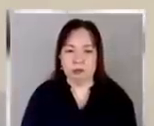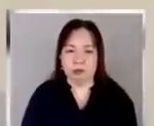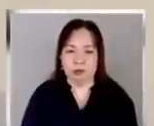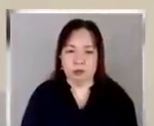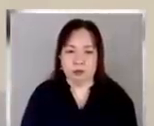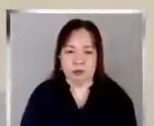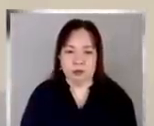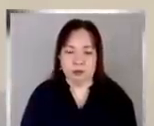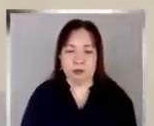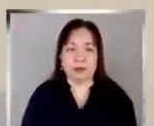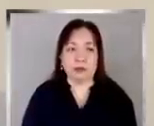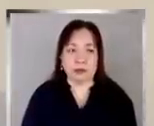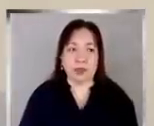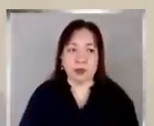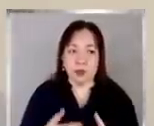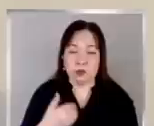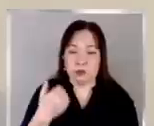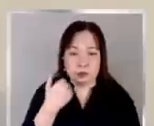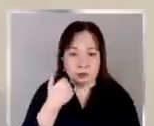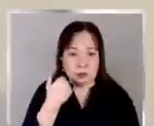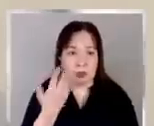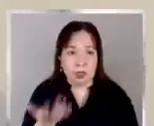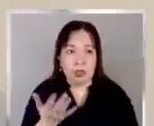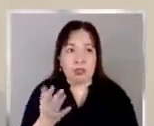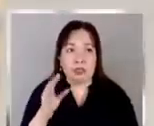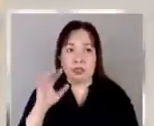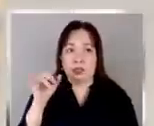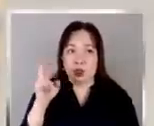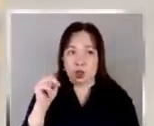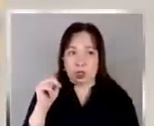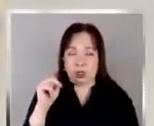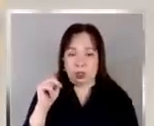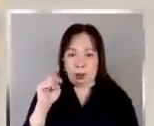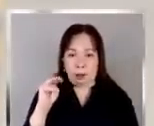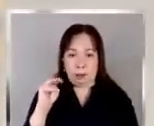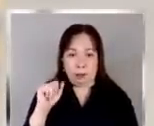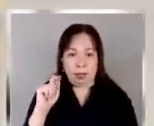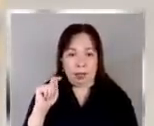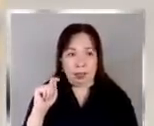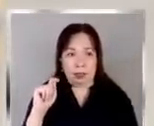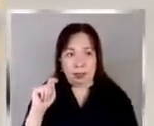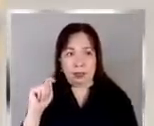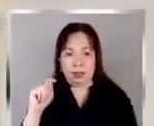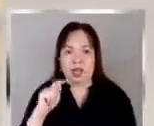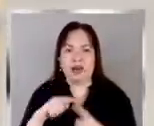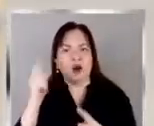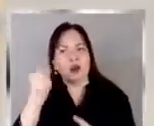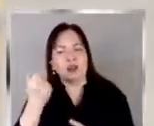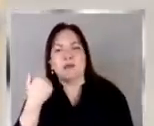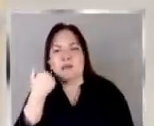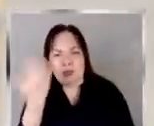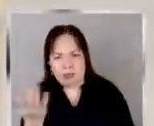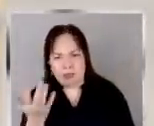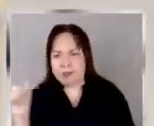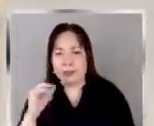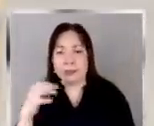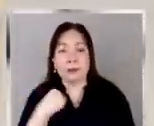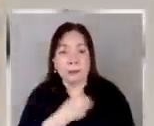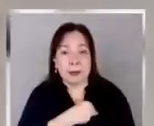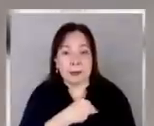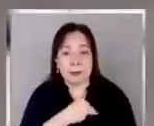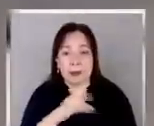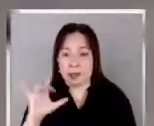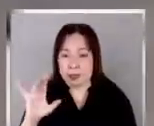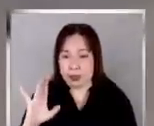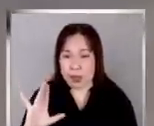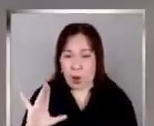Bago pa ang pagkamatay ni John Matthew Salilig, may nauna na raw namatay na miyembro ng Tau Gamma Phi Fraternity dahil rin umano sa hazing.